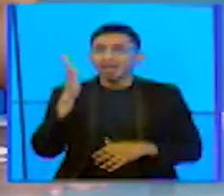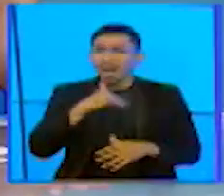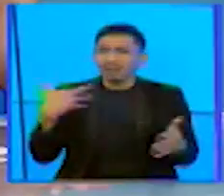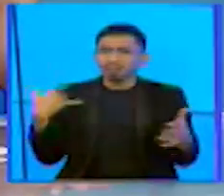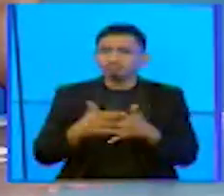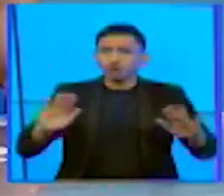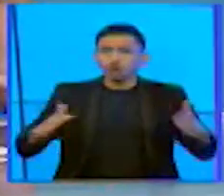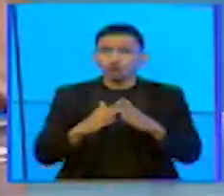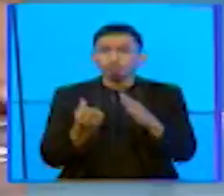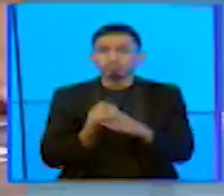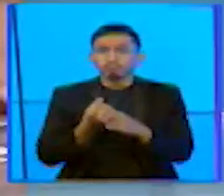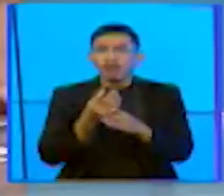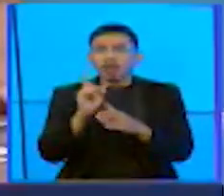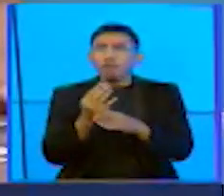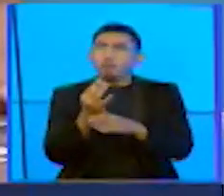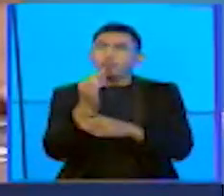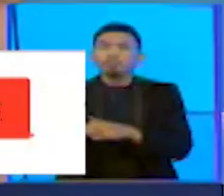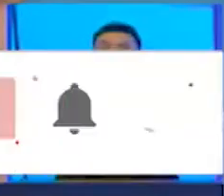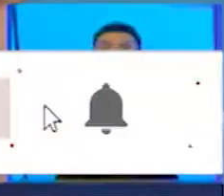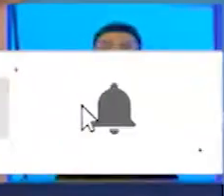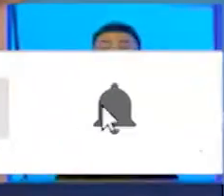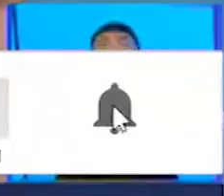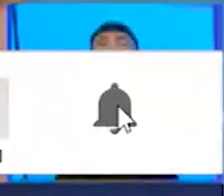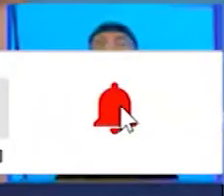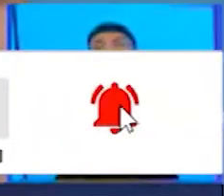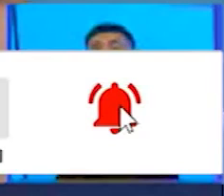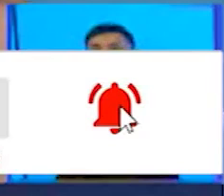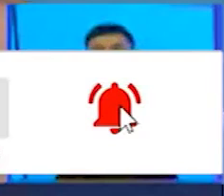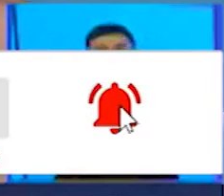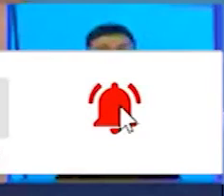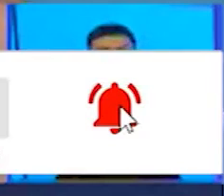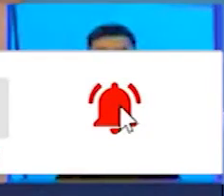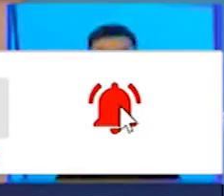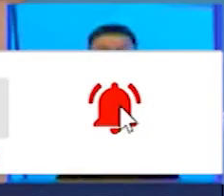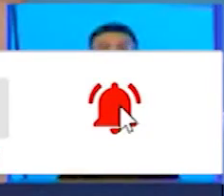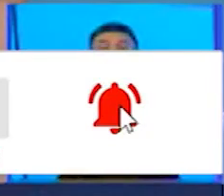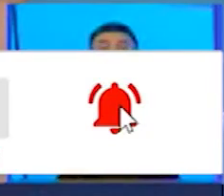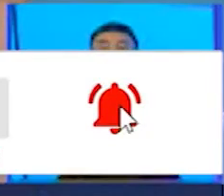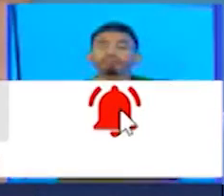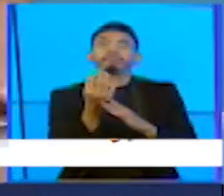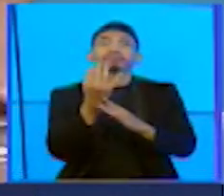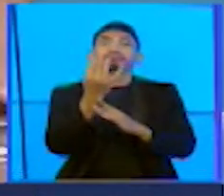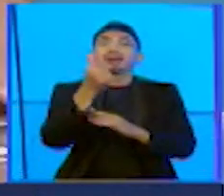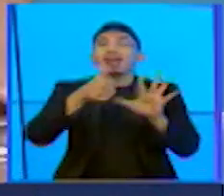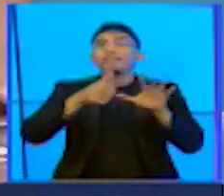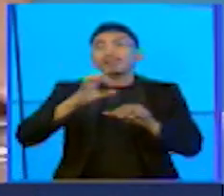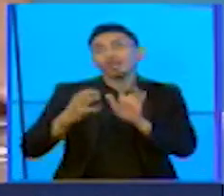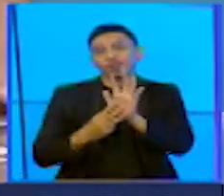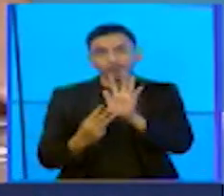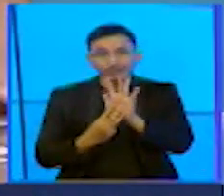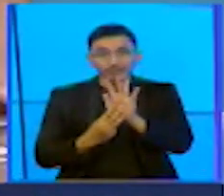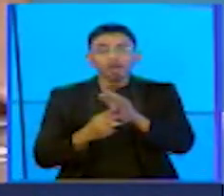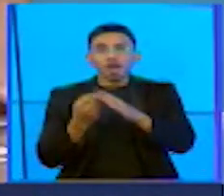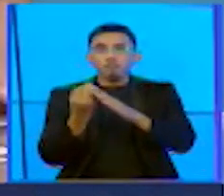Pemirsa, 3 hari berturut-turut Gunung Merapi mengeluarkan asap putih. Sabtu pagi, Gunung Merapi mengeluarkan asap putih setinggi 600 meter. Guguran